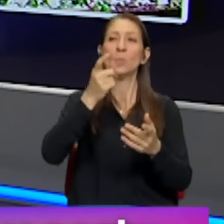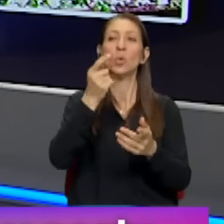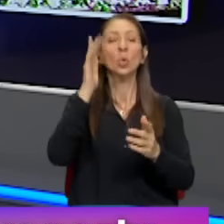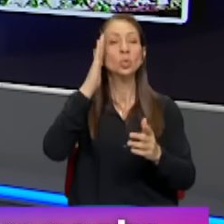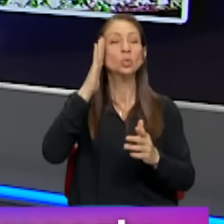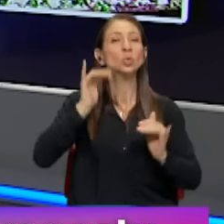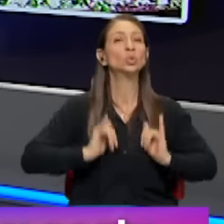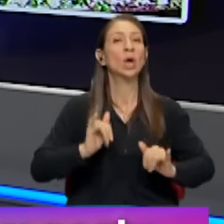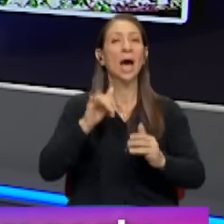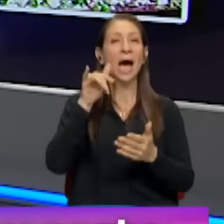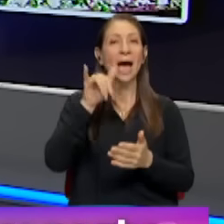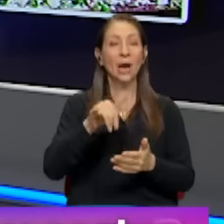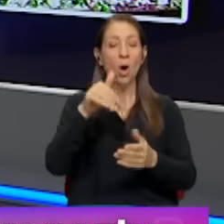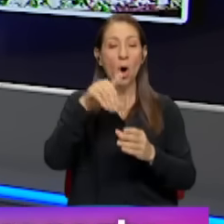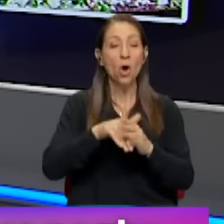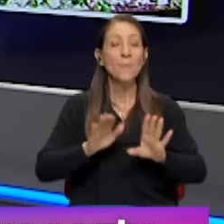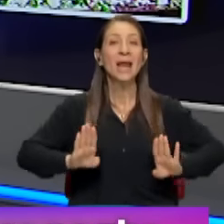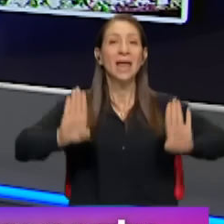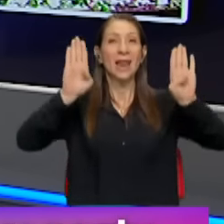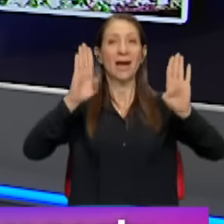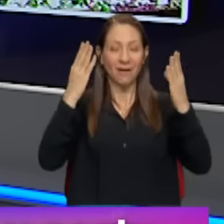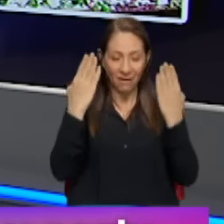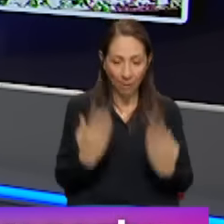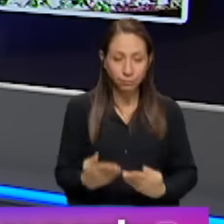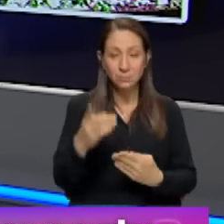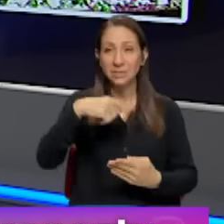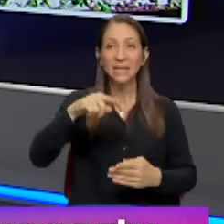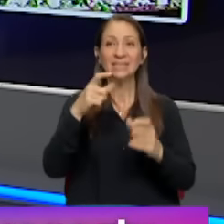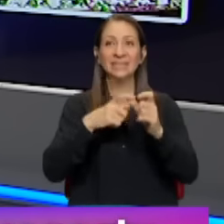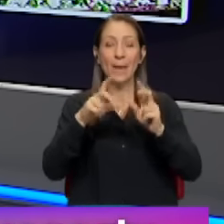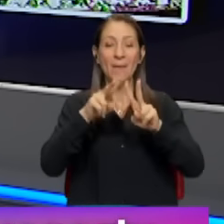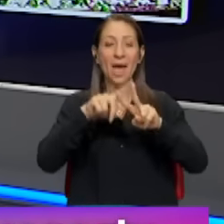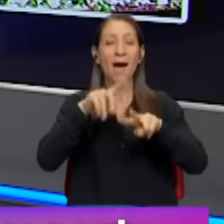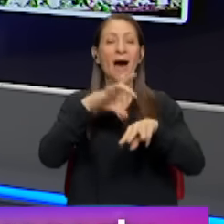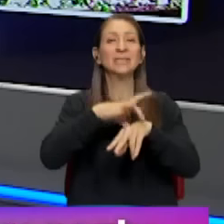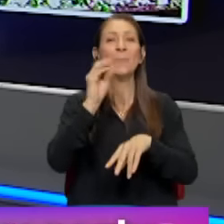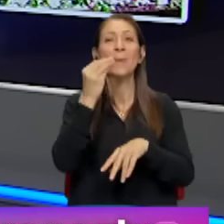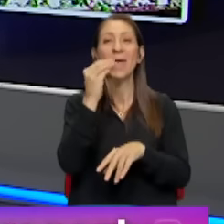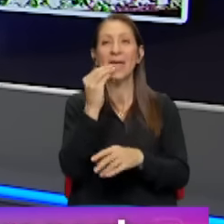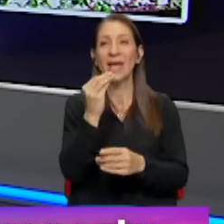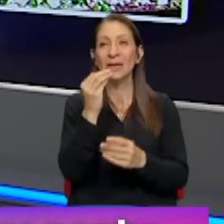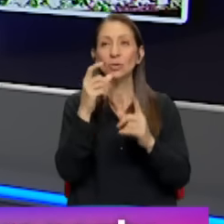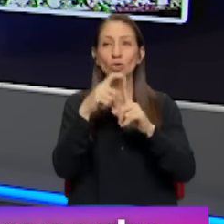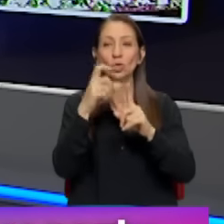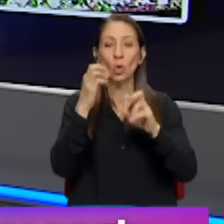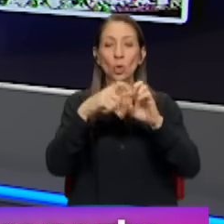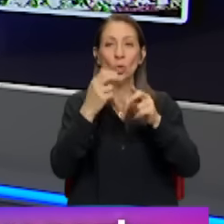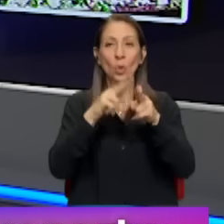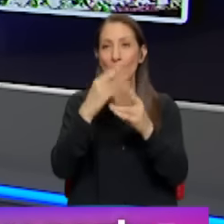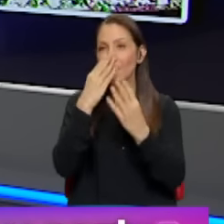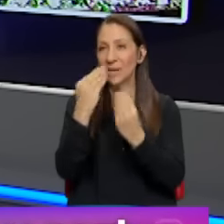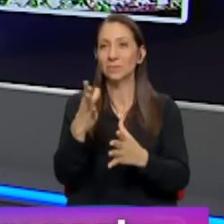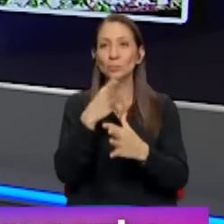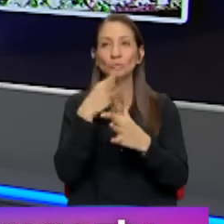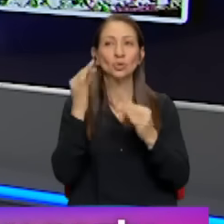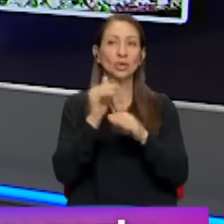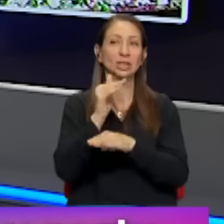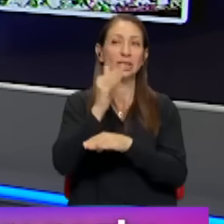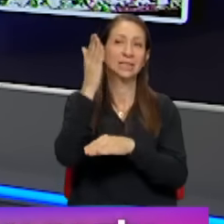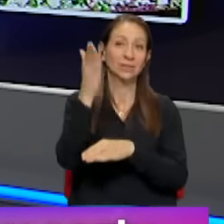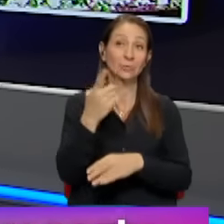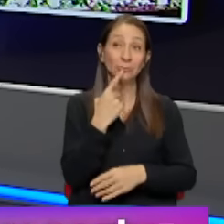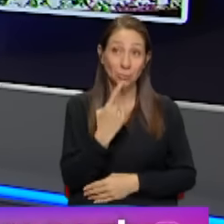huzur hakkı oy birliğiyle aldığımız kararla ilçemizdeki SMA hastası bir bebeğe, Doruk Çukurcu'ya bağışlama mutluluğunu